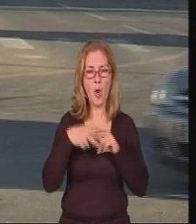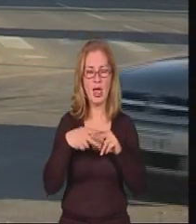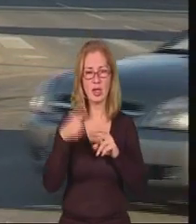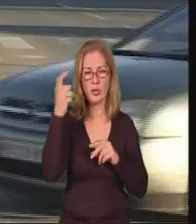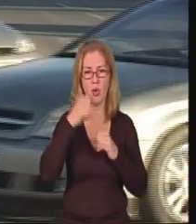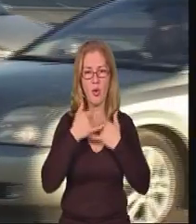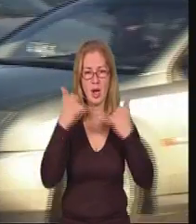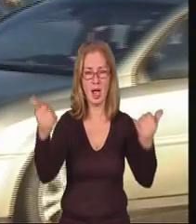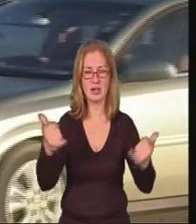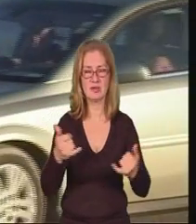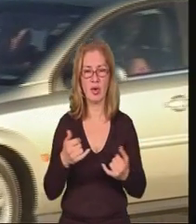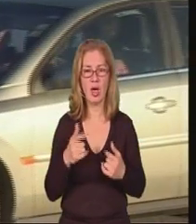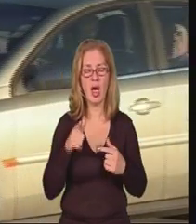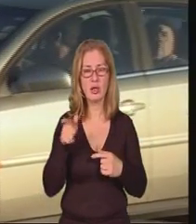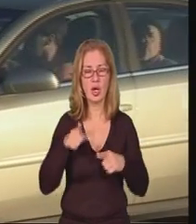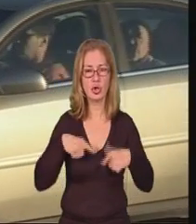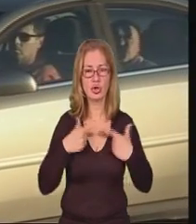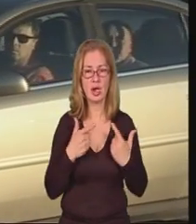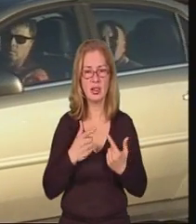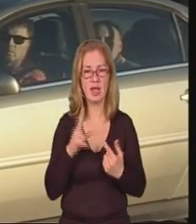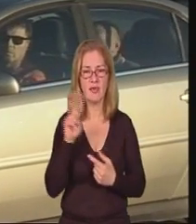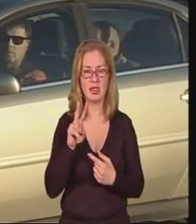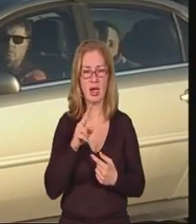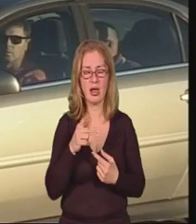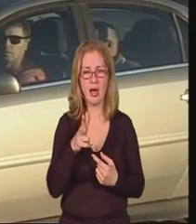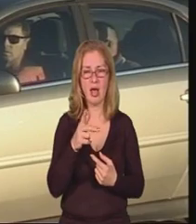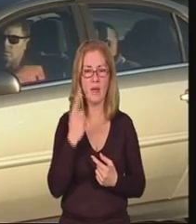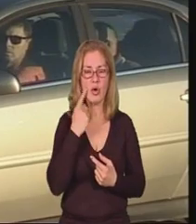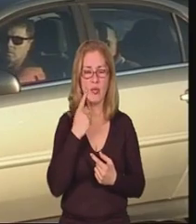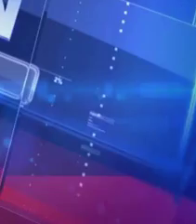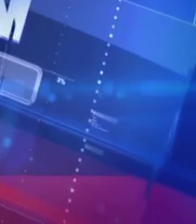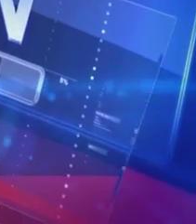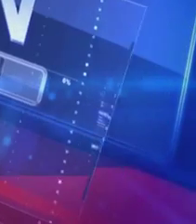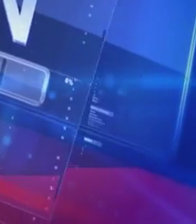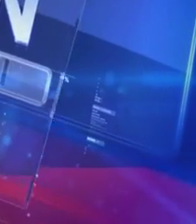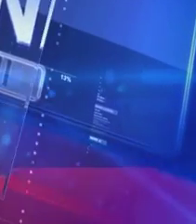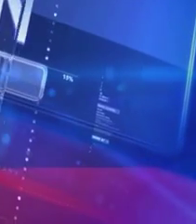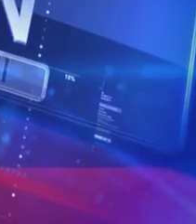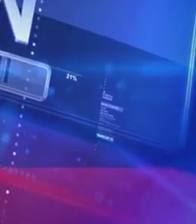predao 1500 potpisa žitelja Veternika koji očekuju da problem bude najzad rešen.